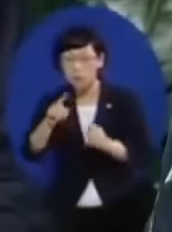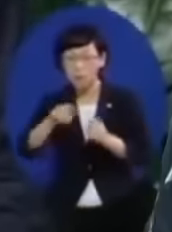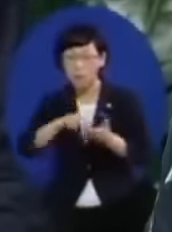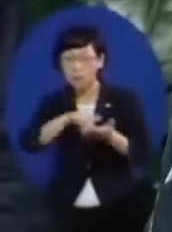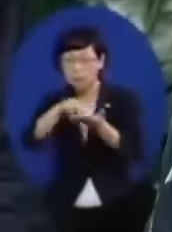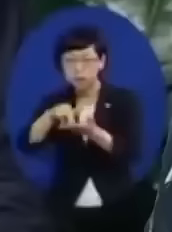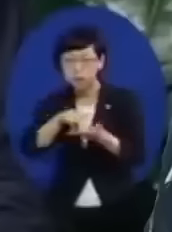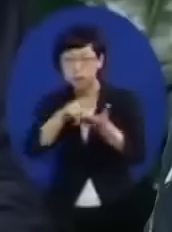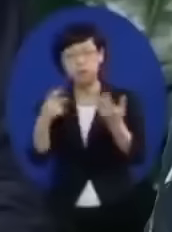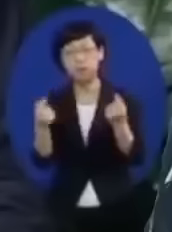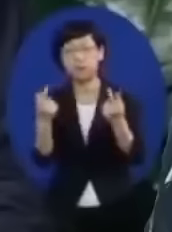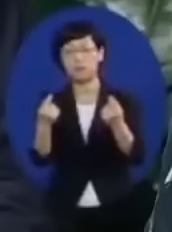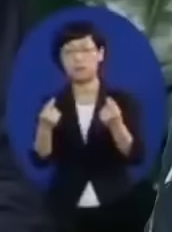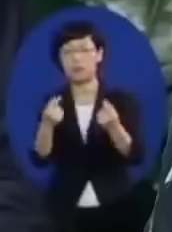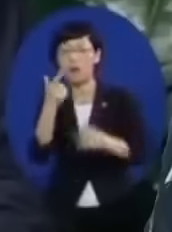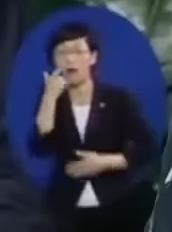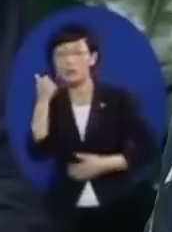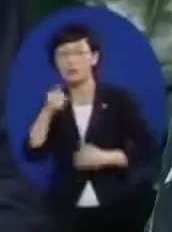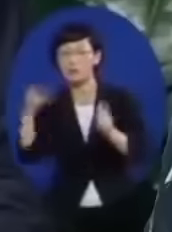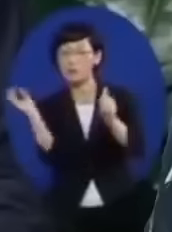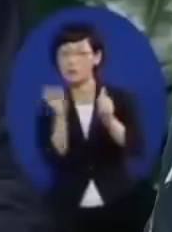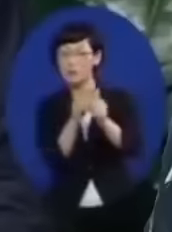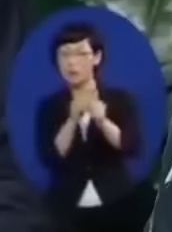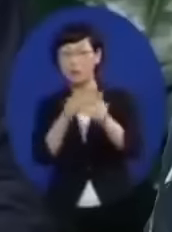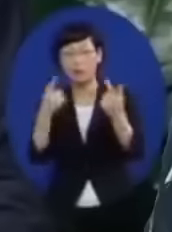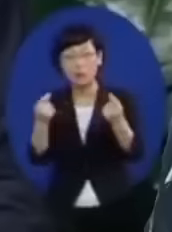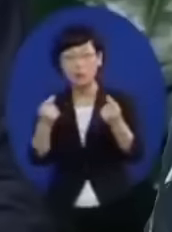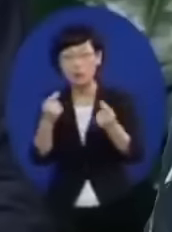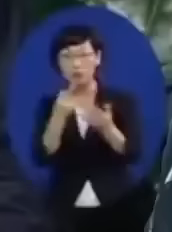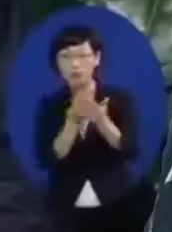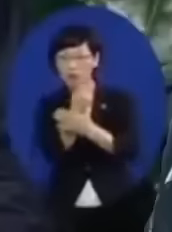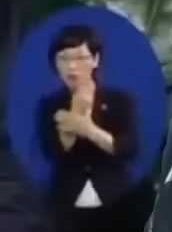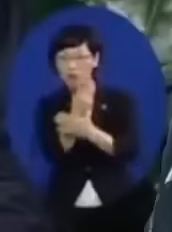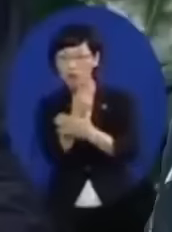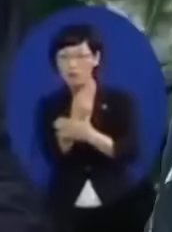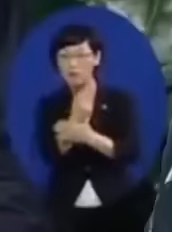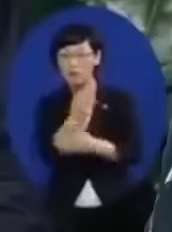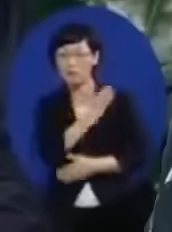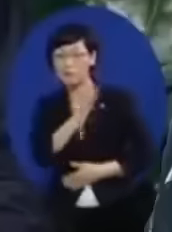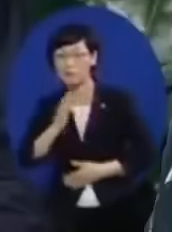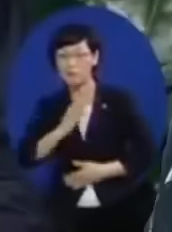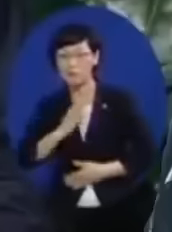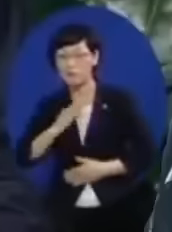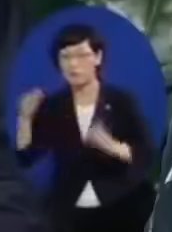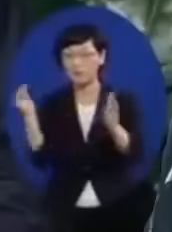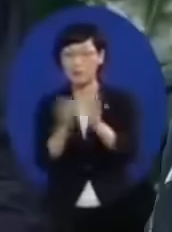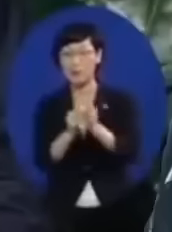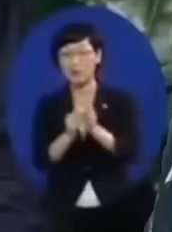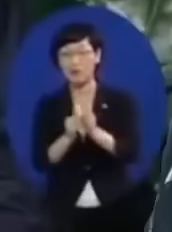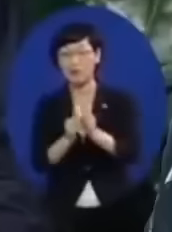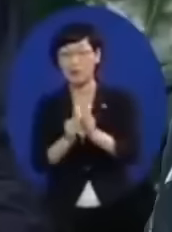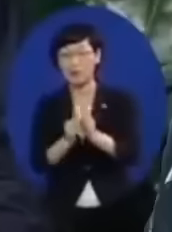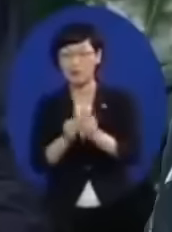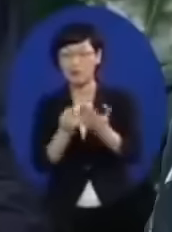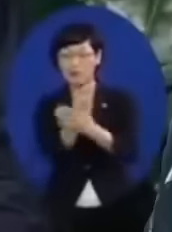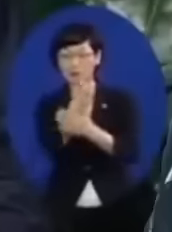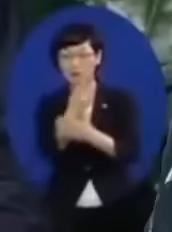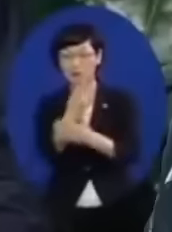고립되었습니다. 아버지를 배반하고 형을 배신하고 형이